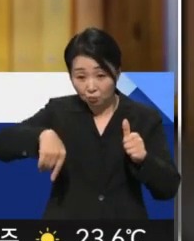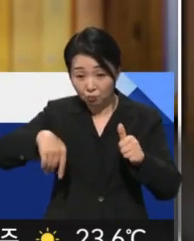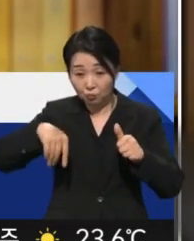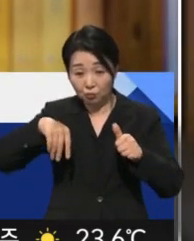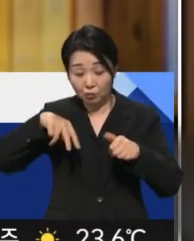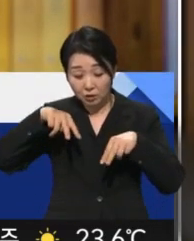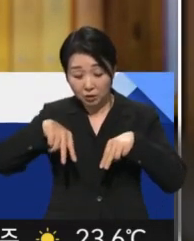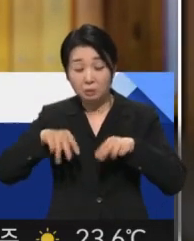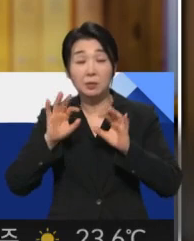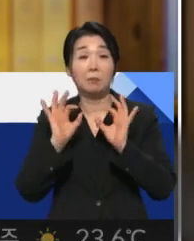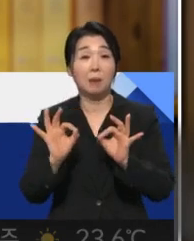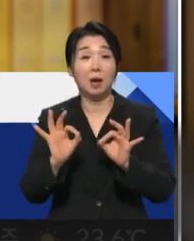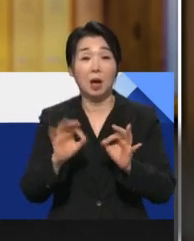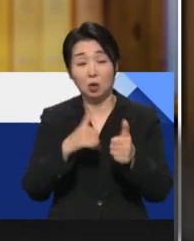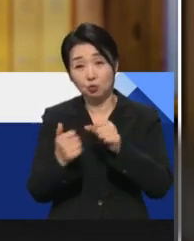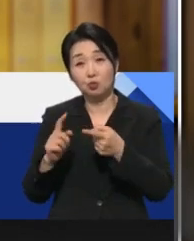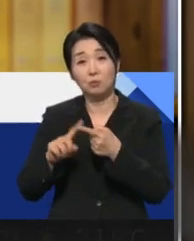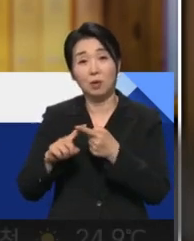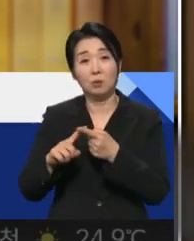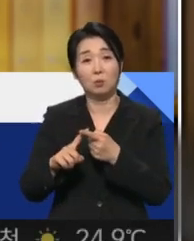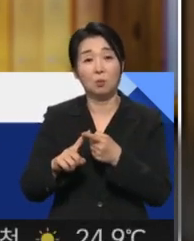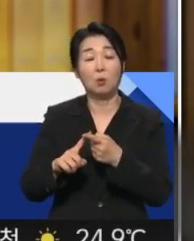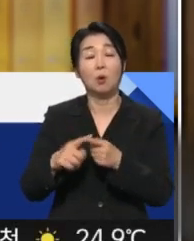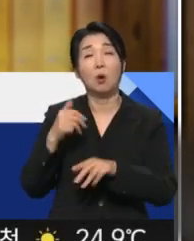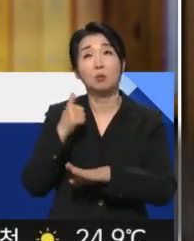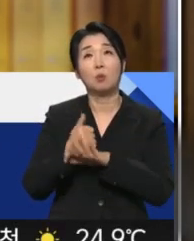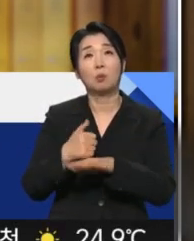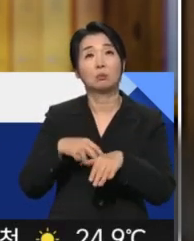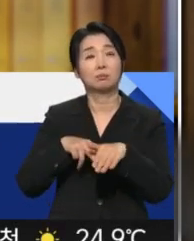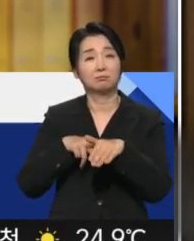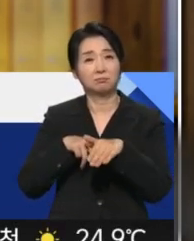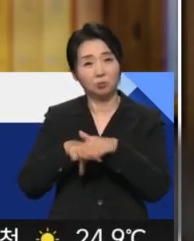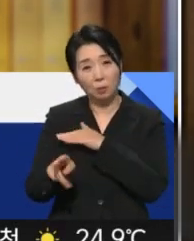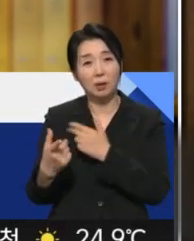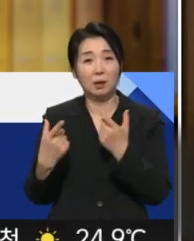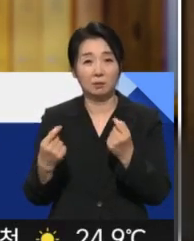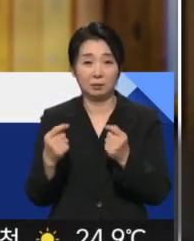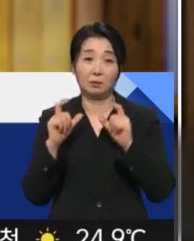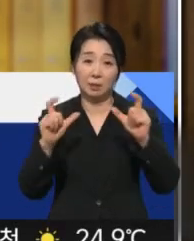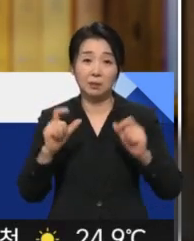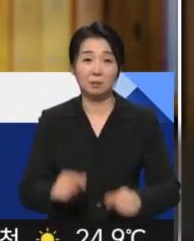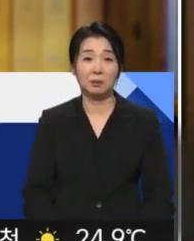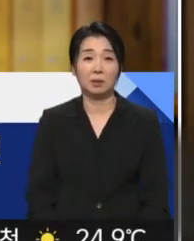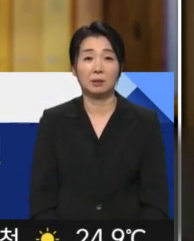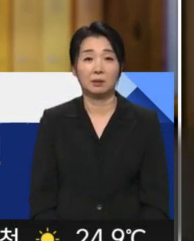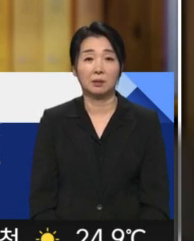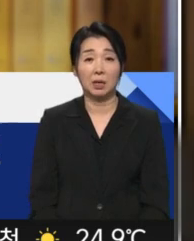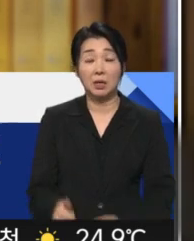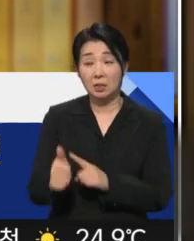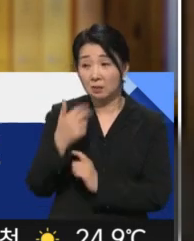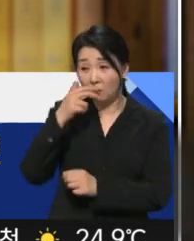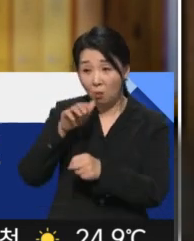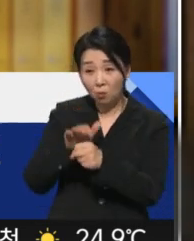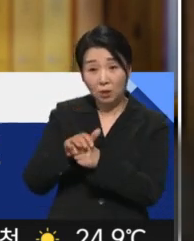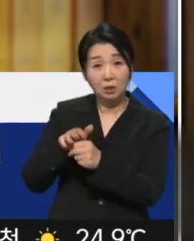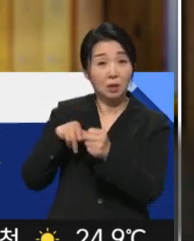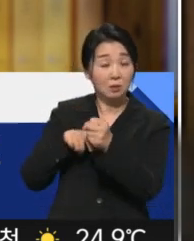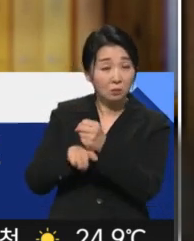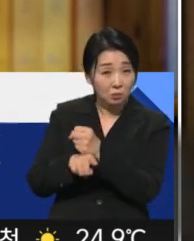대해서도 죽음으로 무책임하게 도피했다라고 판시하고 있어요. 그 사람이 억울하다는